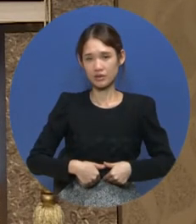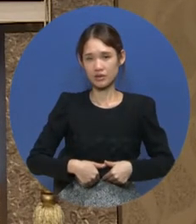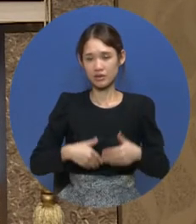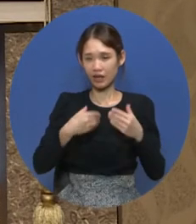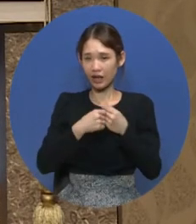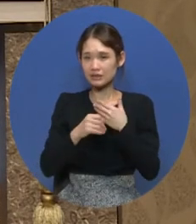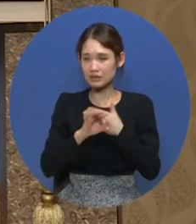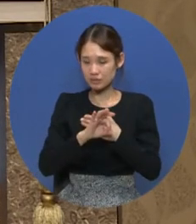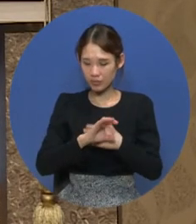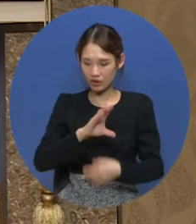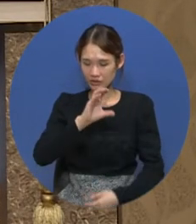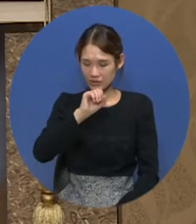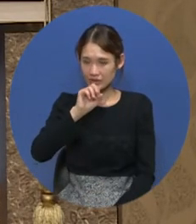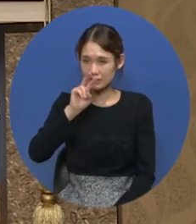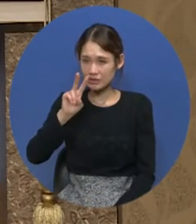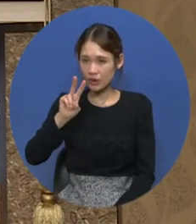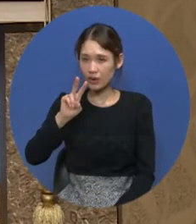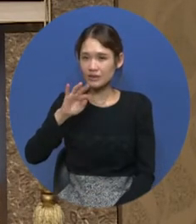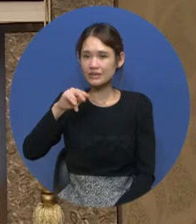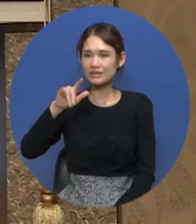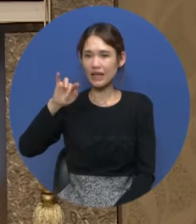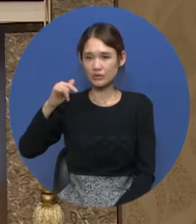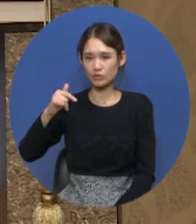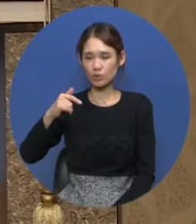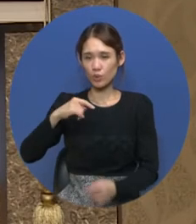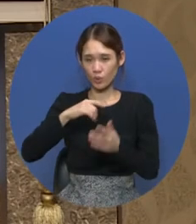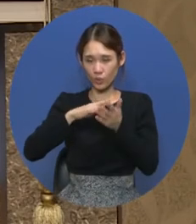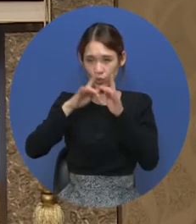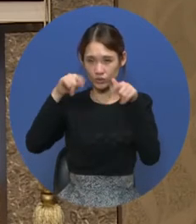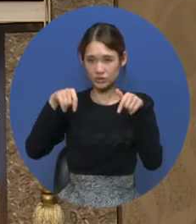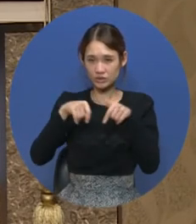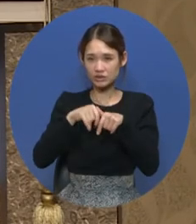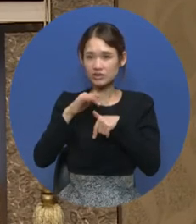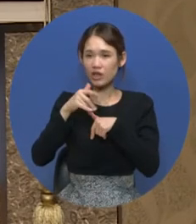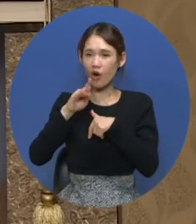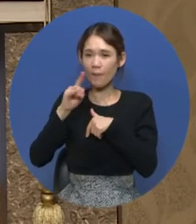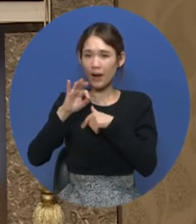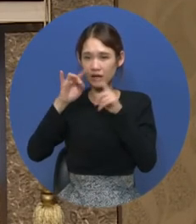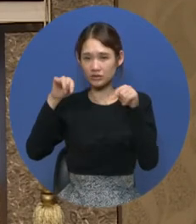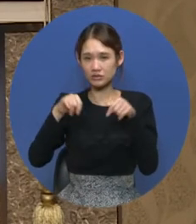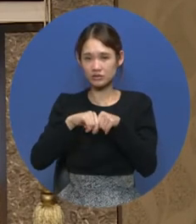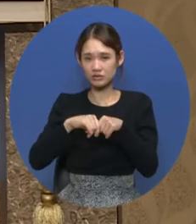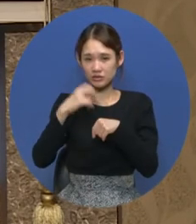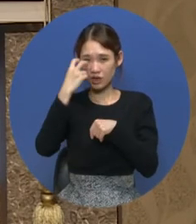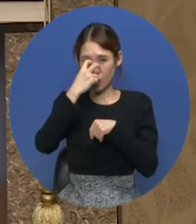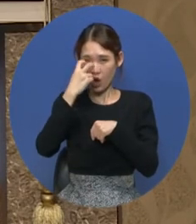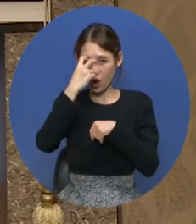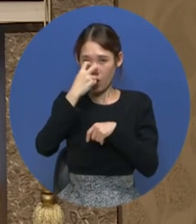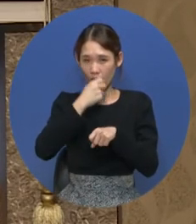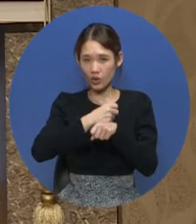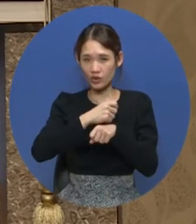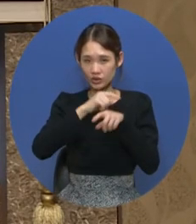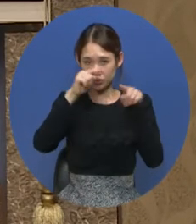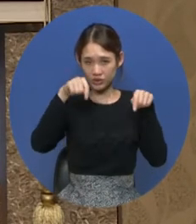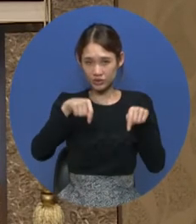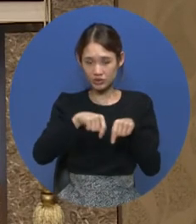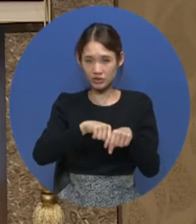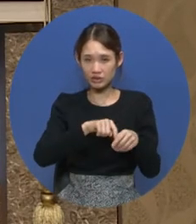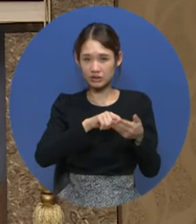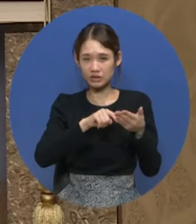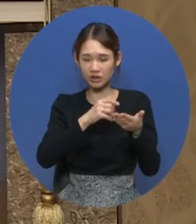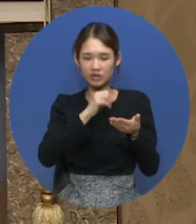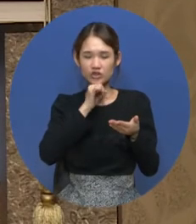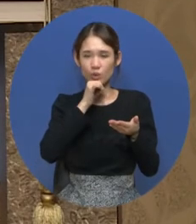것을 받아야 됩니까 그 병원에 가서 진료를 보시고 병원에서 검사 치가 있어요 검사 치 이야기가 나왔을 때